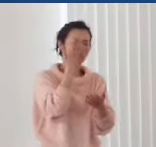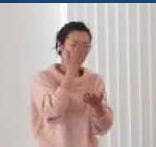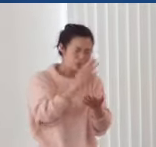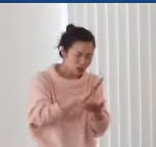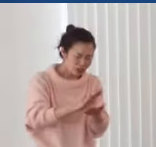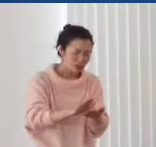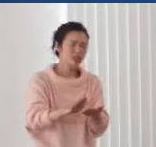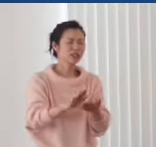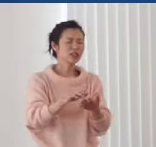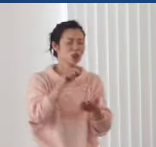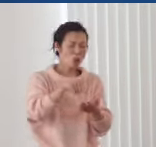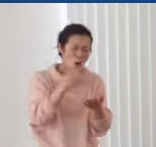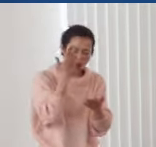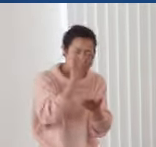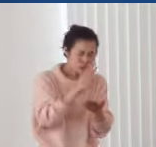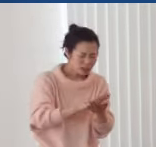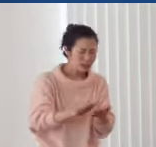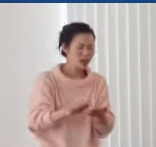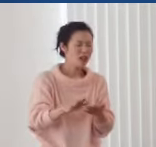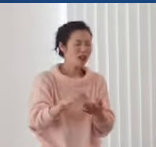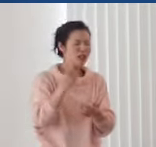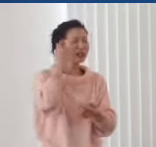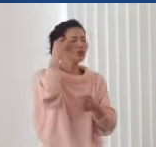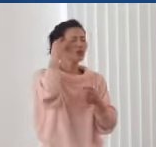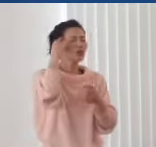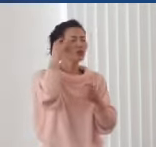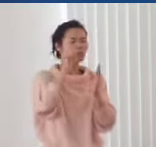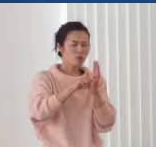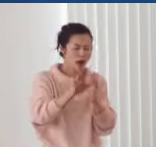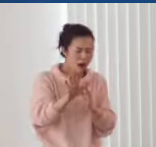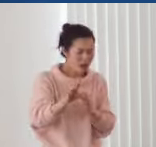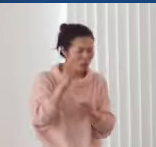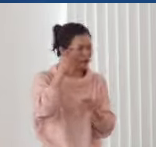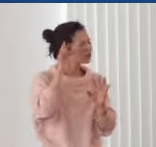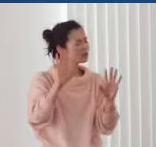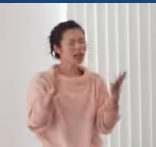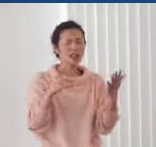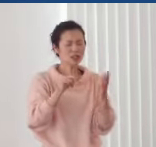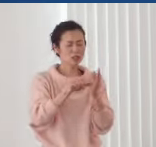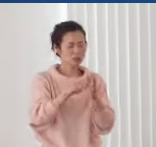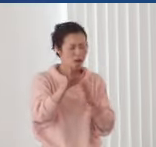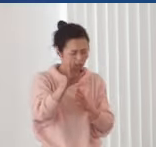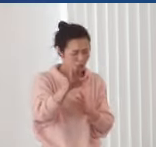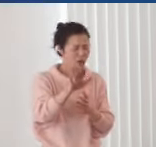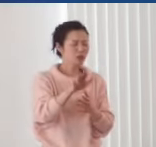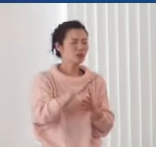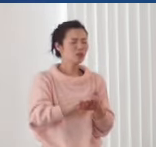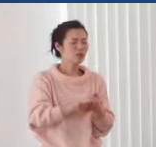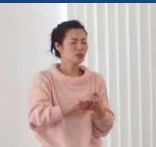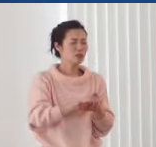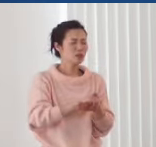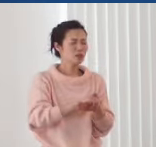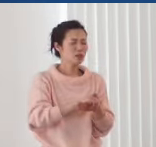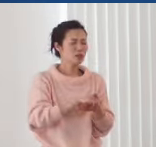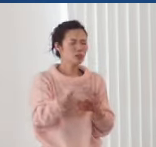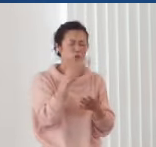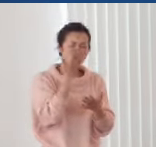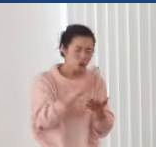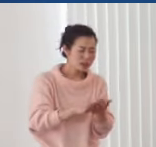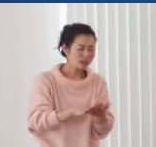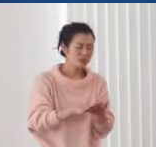私たちはその美しさに気づくこともあれば気がつかないこともある、あるいは美しいと言えないような時